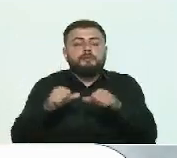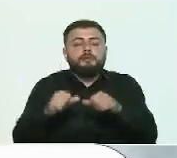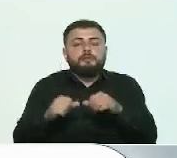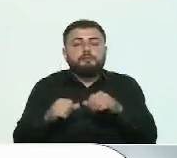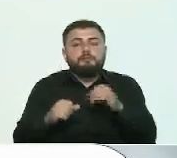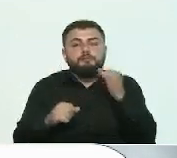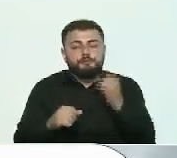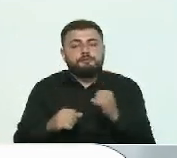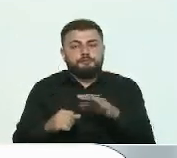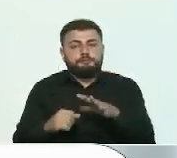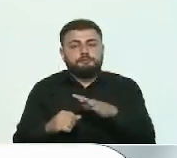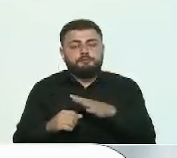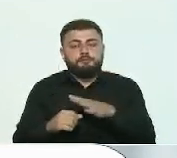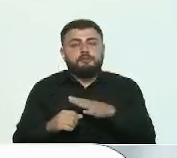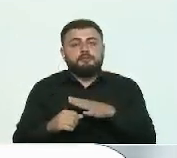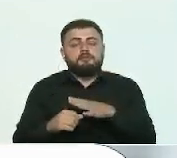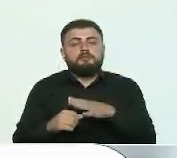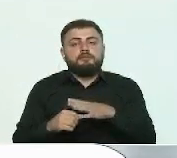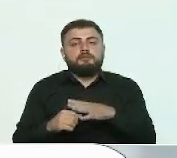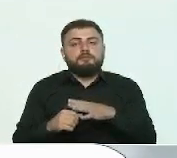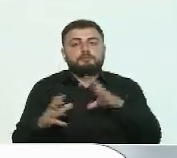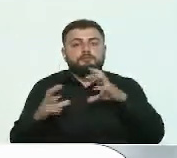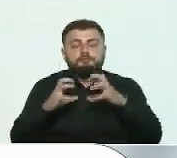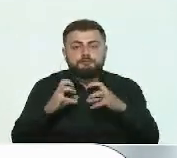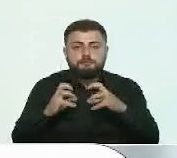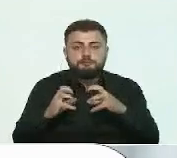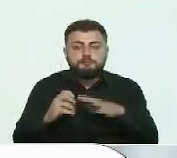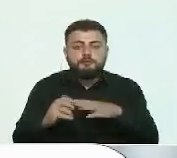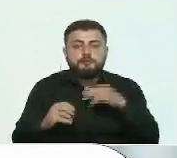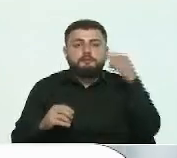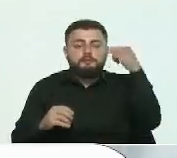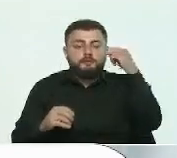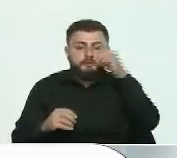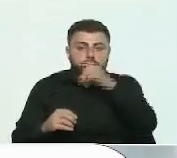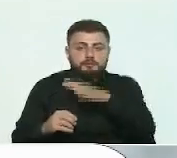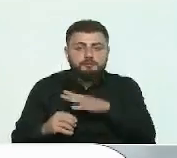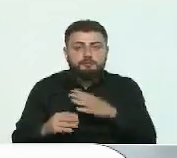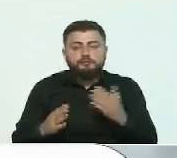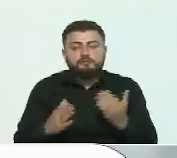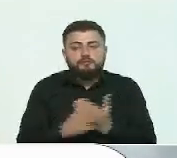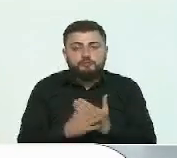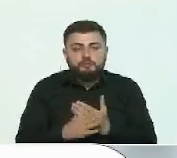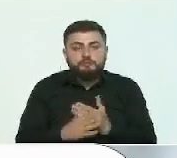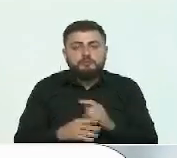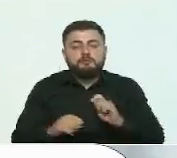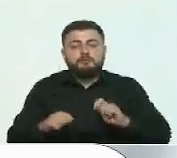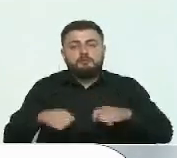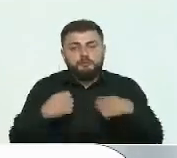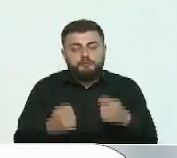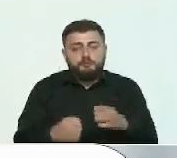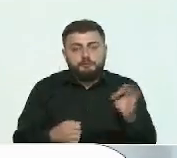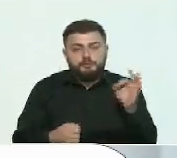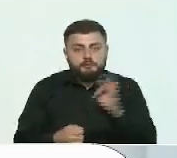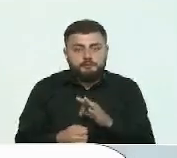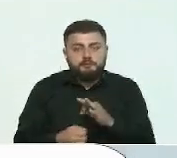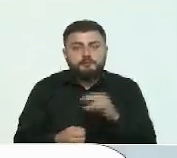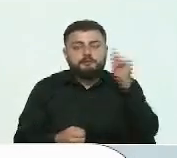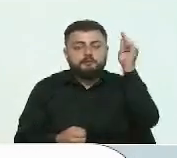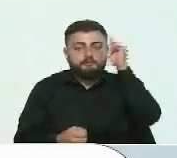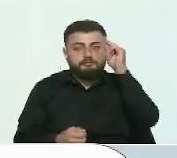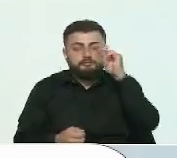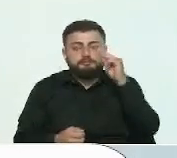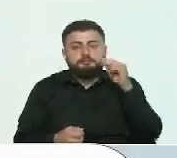bir vəziyyətə gəlib çıxdığına görə möhtərəm prezidentimizin sərəncamına əsasən